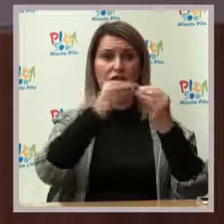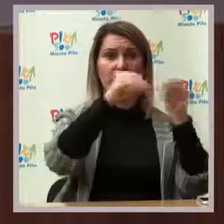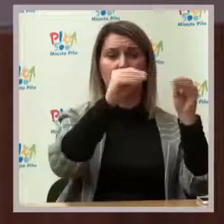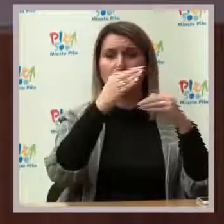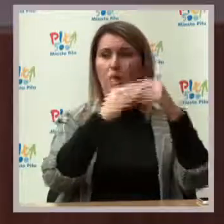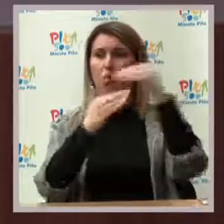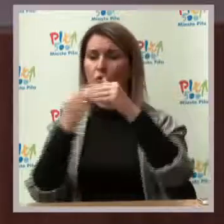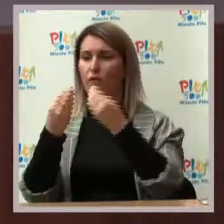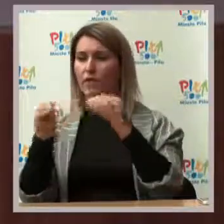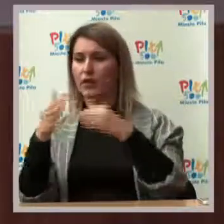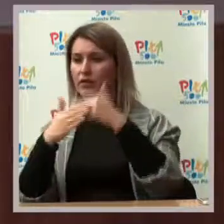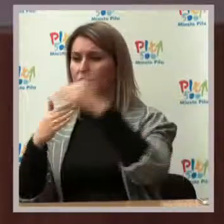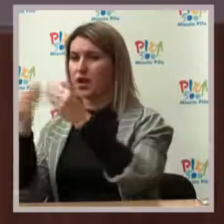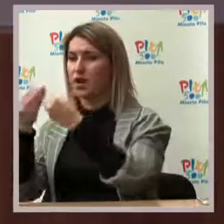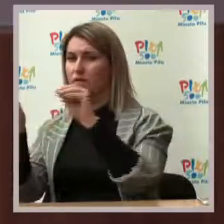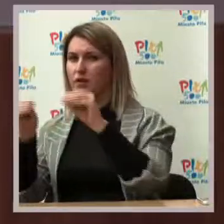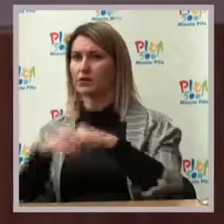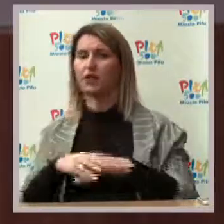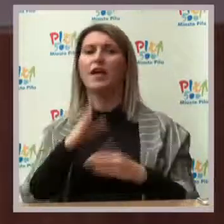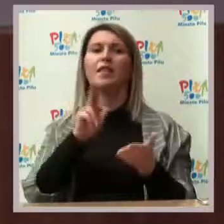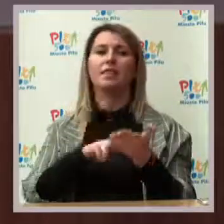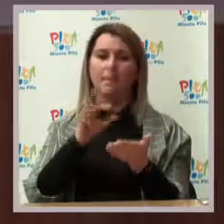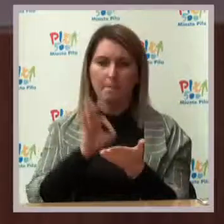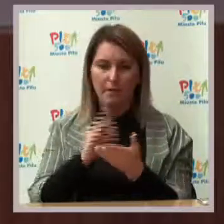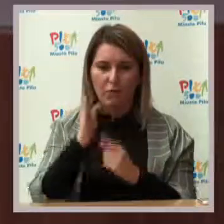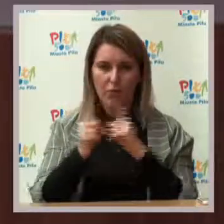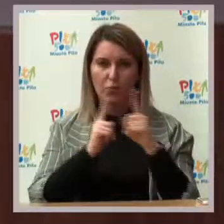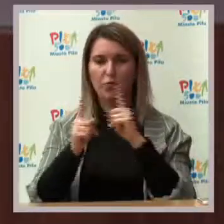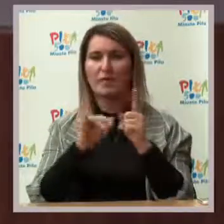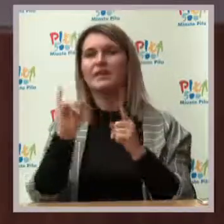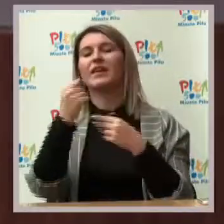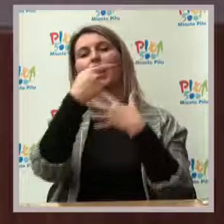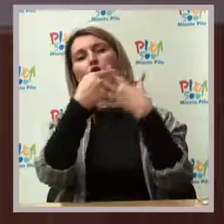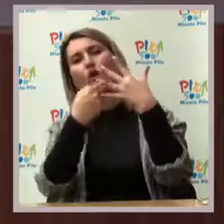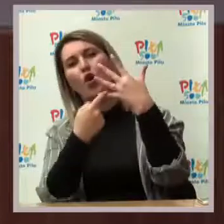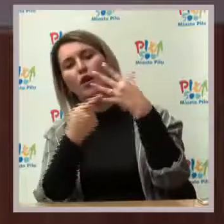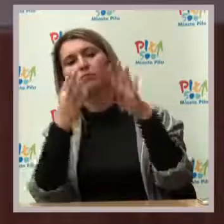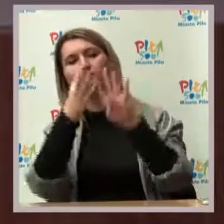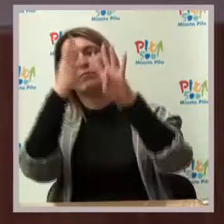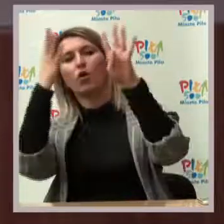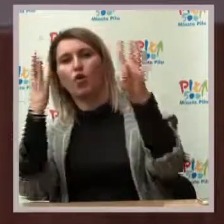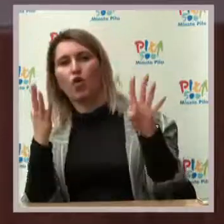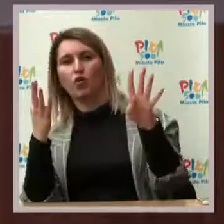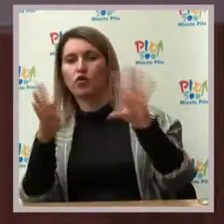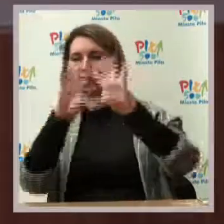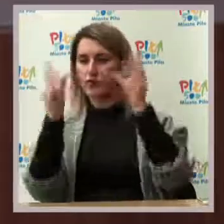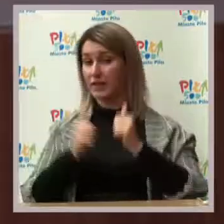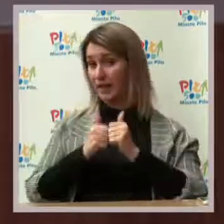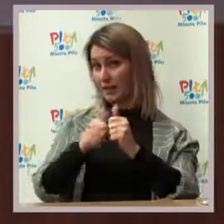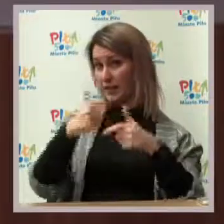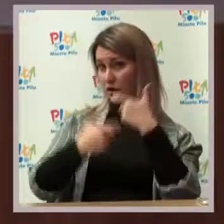o tym jeszcze na pewno rozmawiać, w jakiej kolejności te zadania porozkładać w